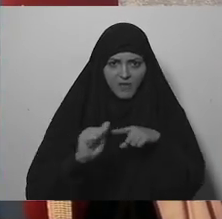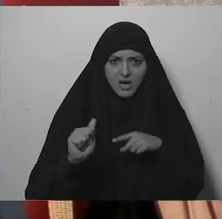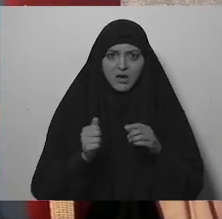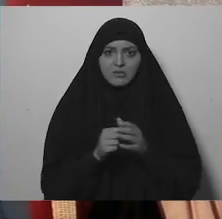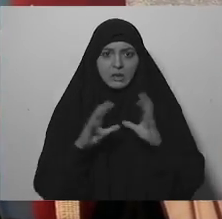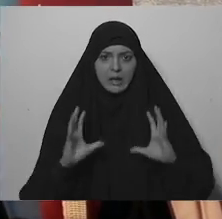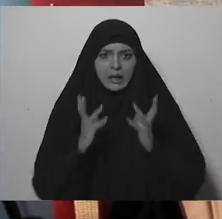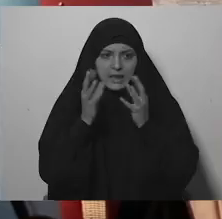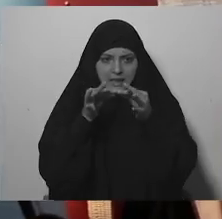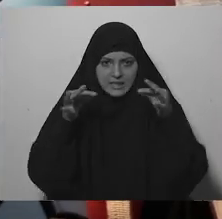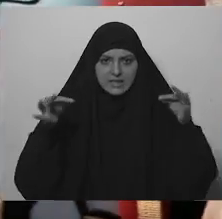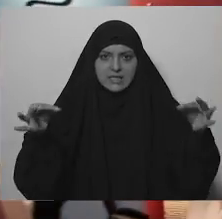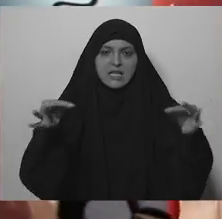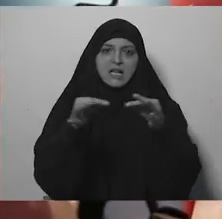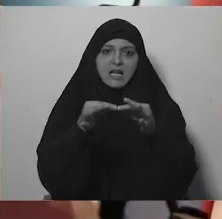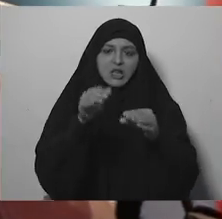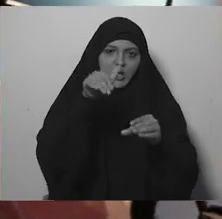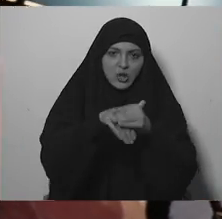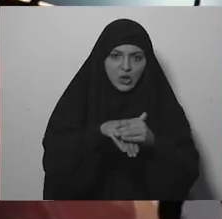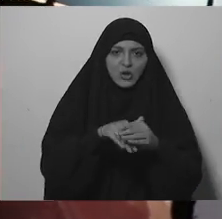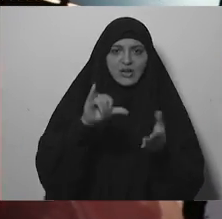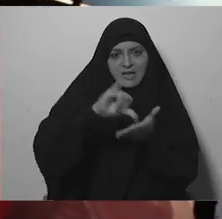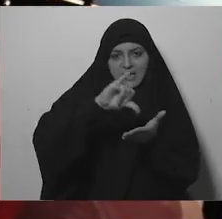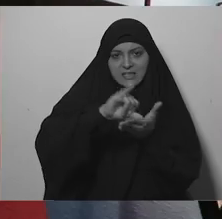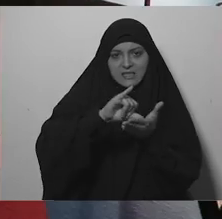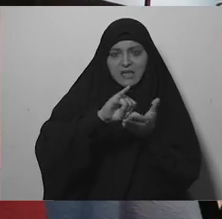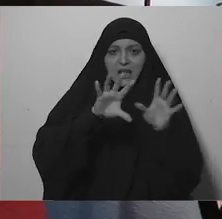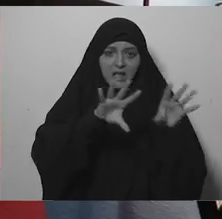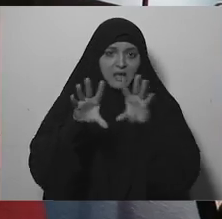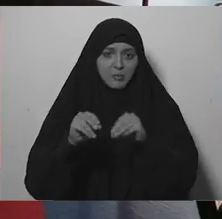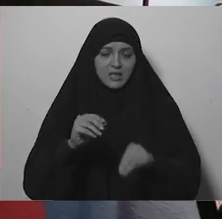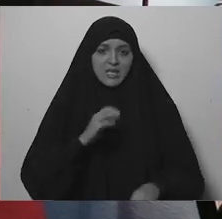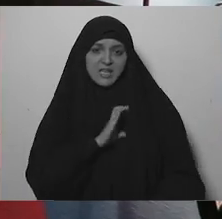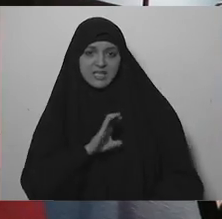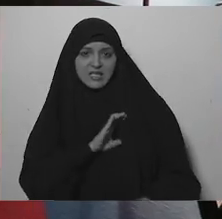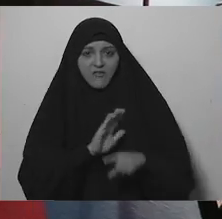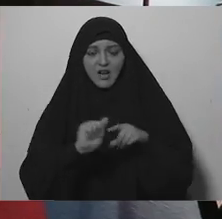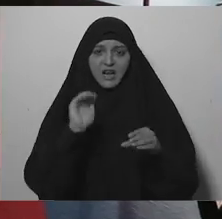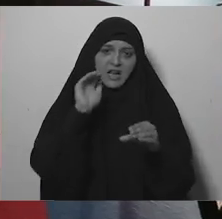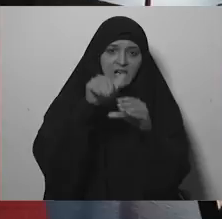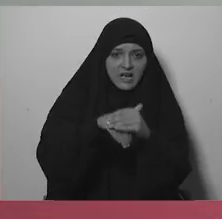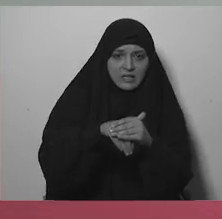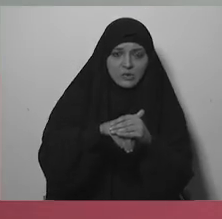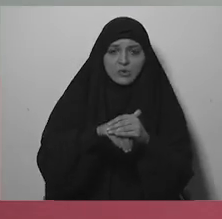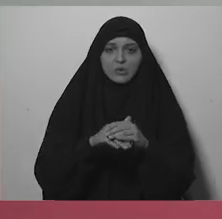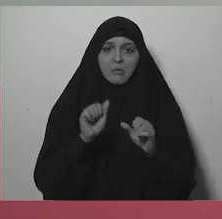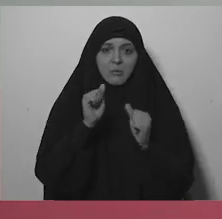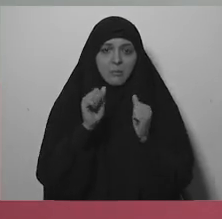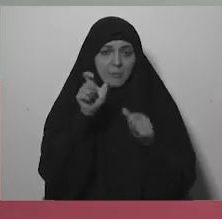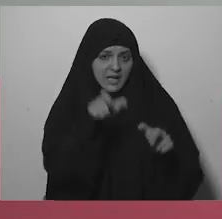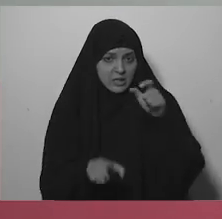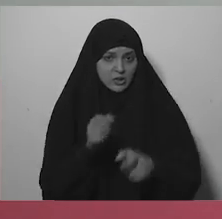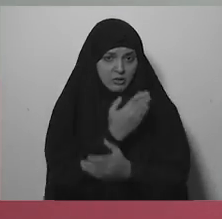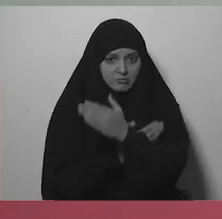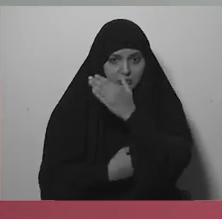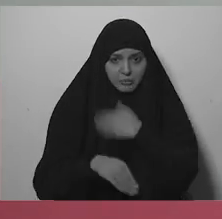faire créer une salle au sein du quartier où on essaie de faire de l'intégration et de